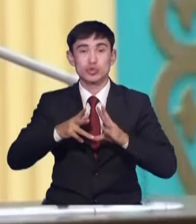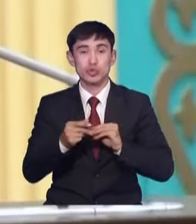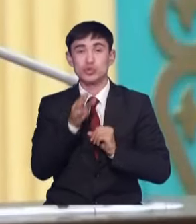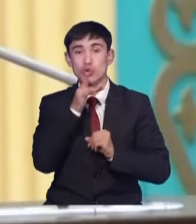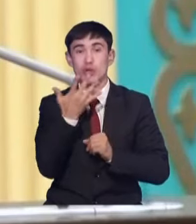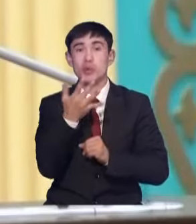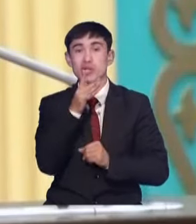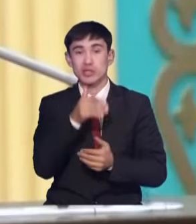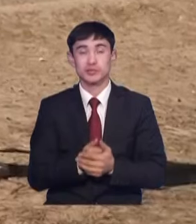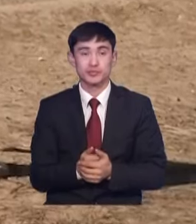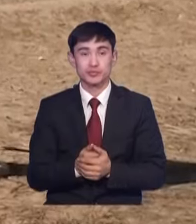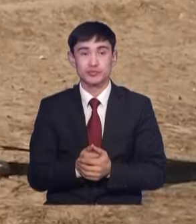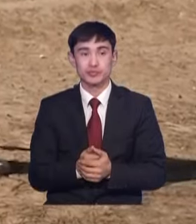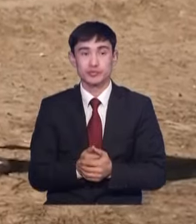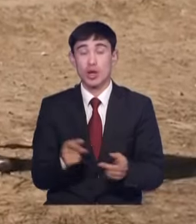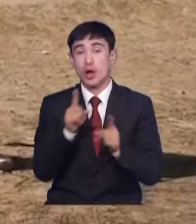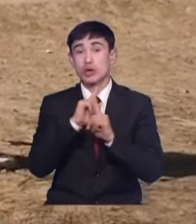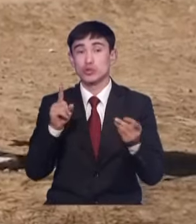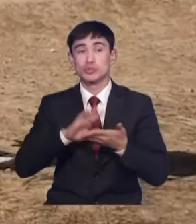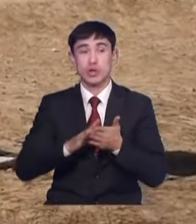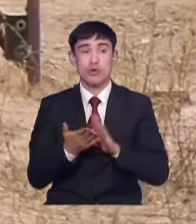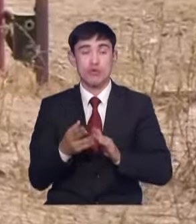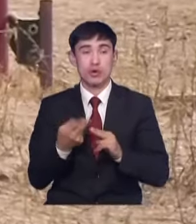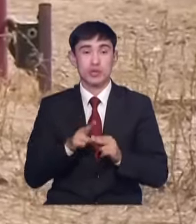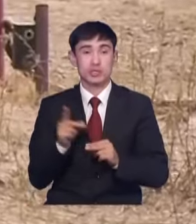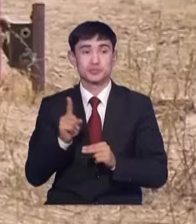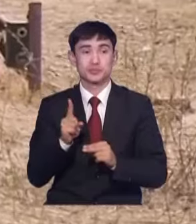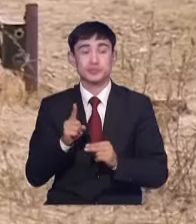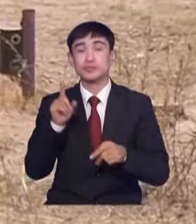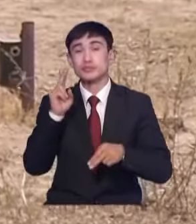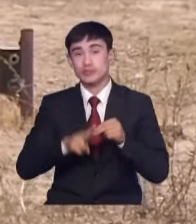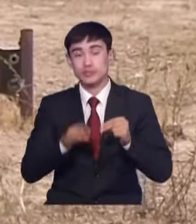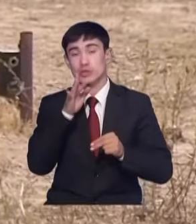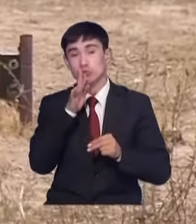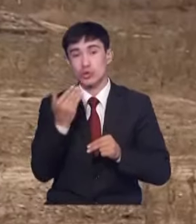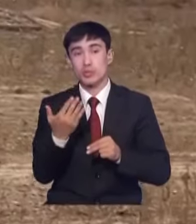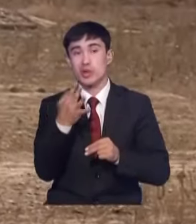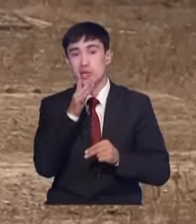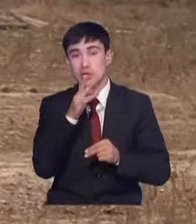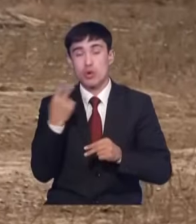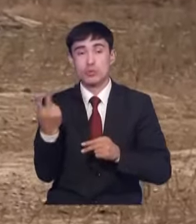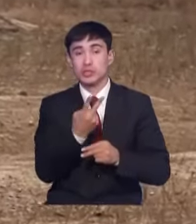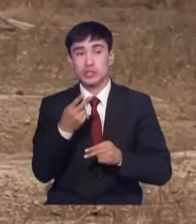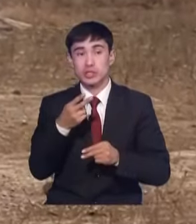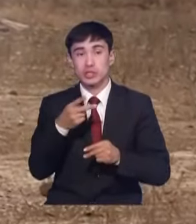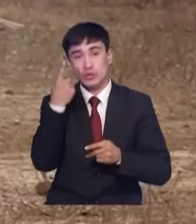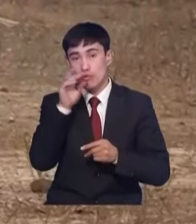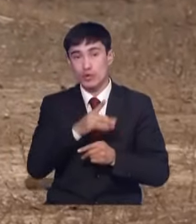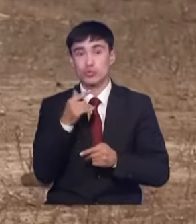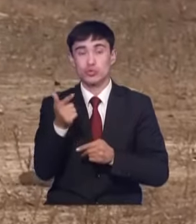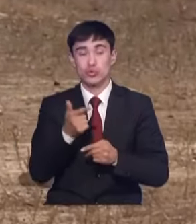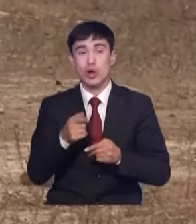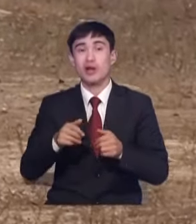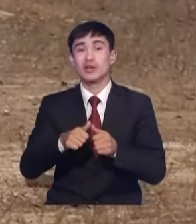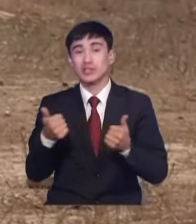сроком на 5 лет особенностью договоры является то что По истечению этого срока если обе стороны не уведом друг друга о